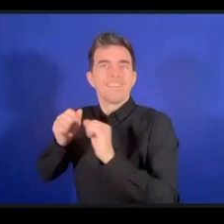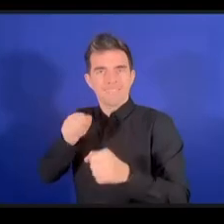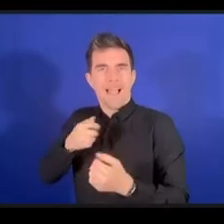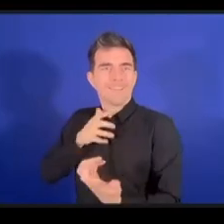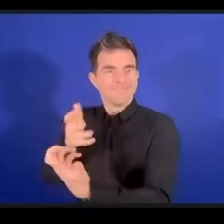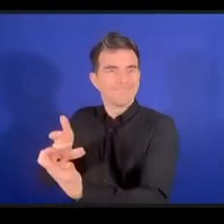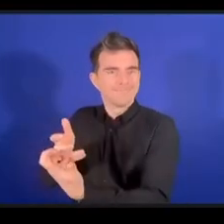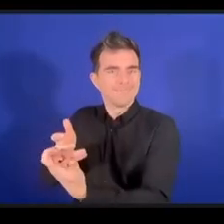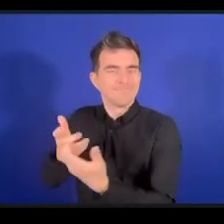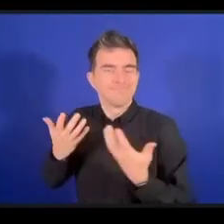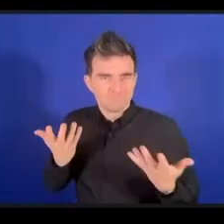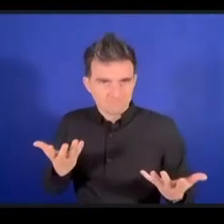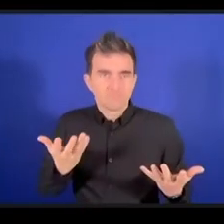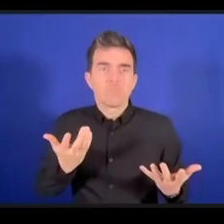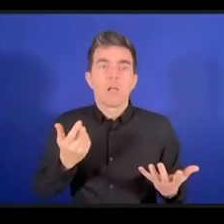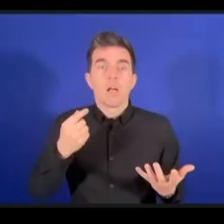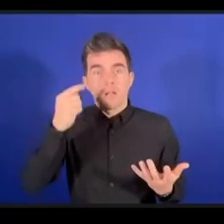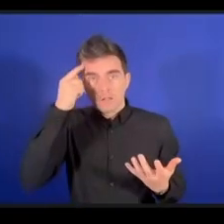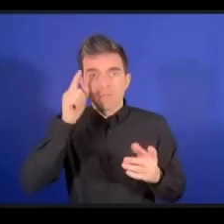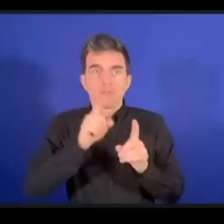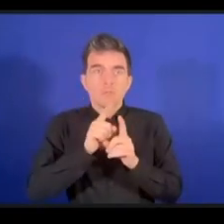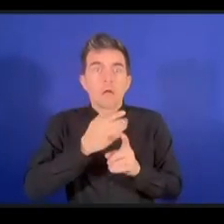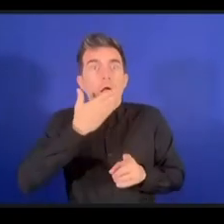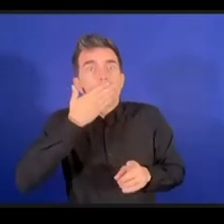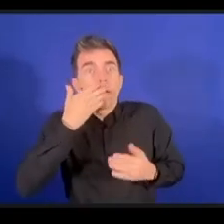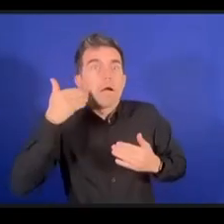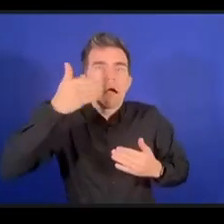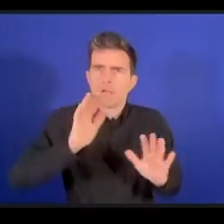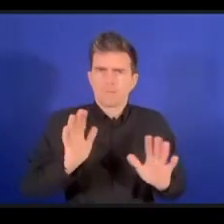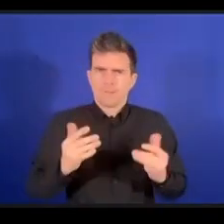则的话以后就会很后悔。